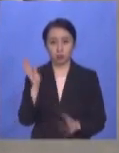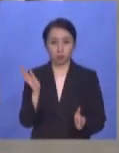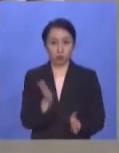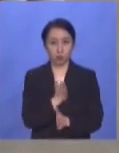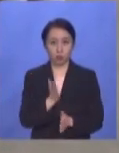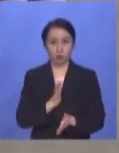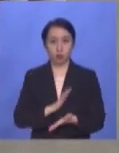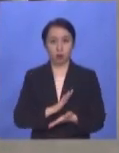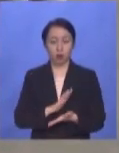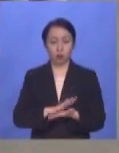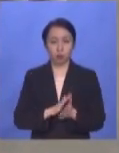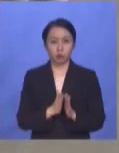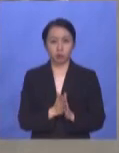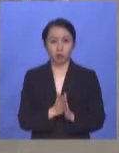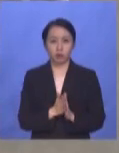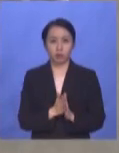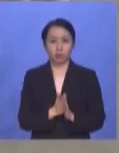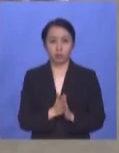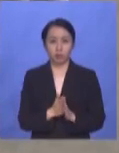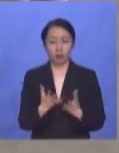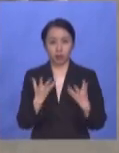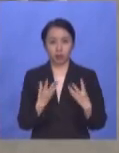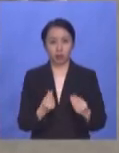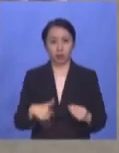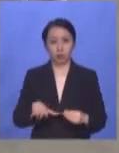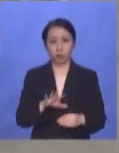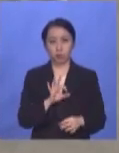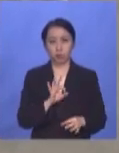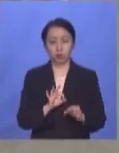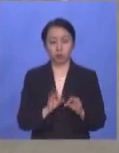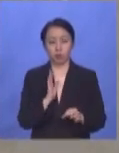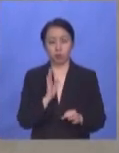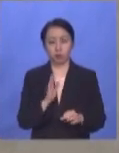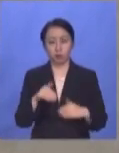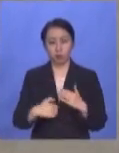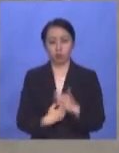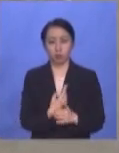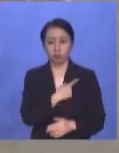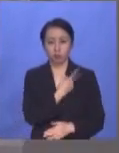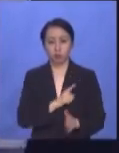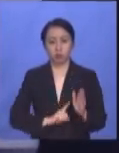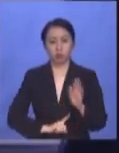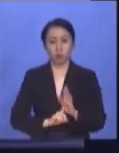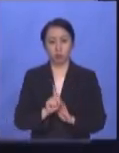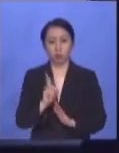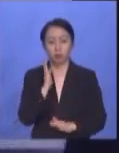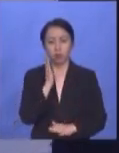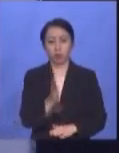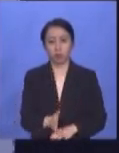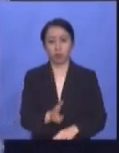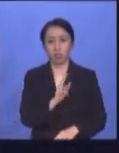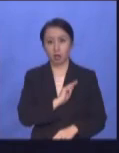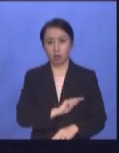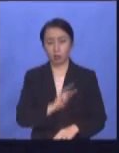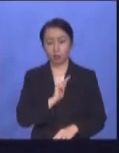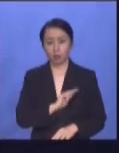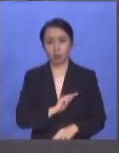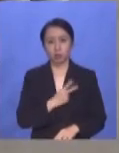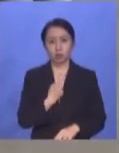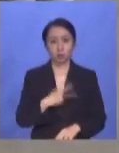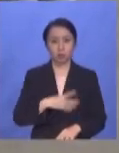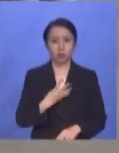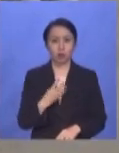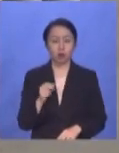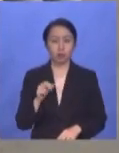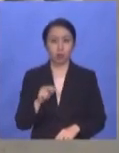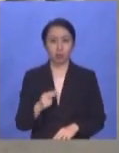условиями. Ну, на днях должно все восстановиться, и с новой силой мы пойдем дальше работать. Да, с 24